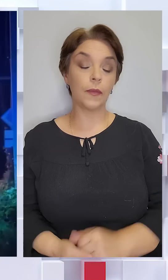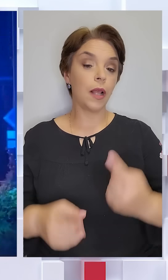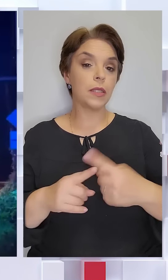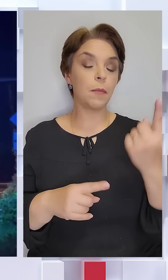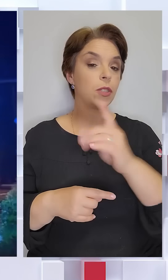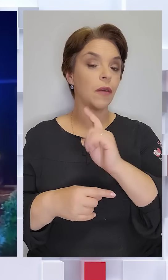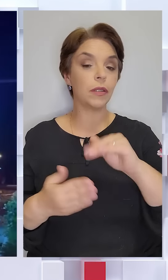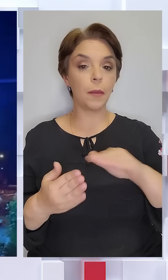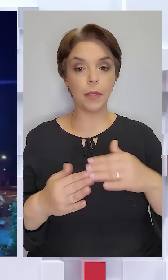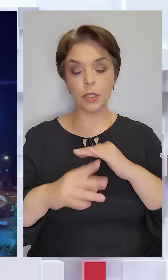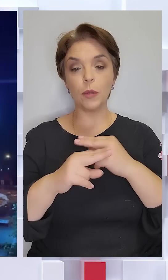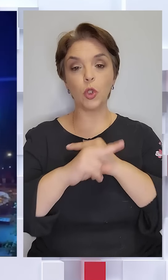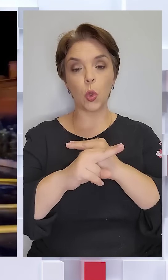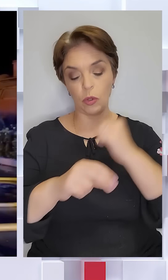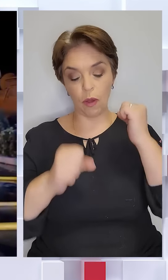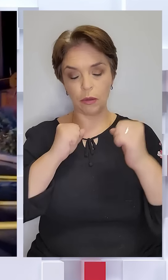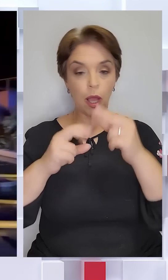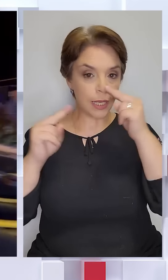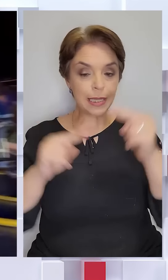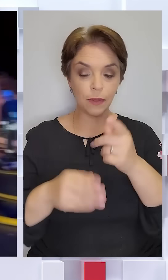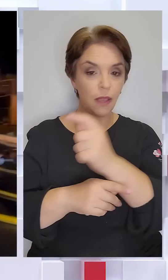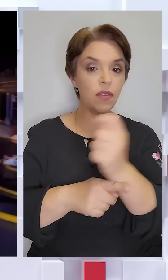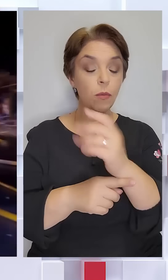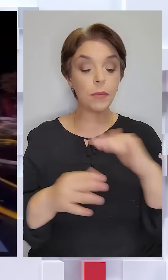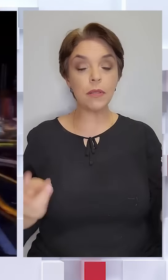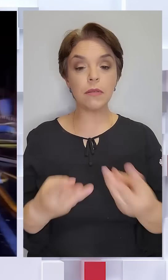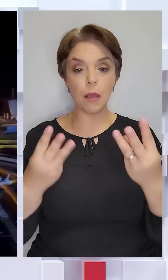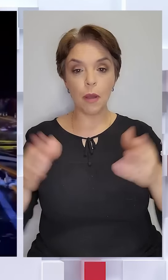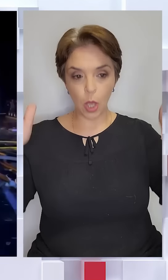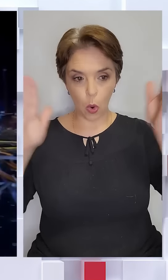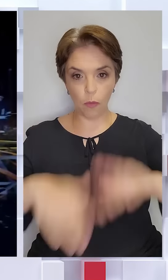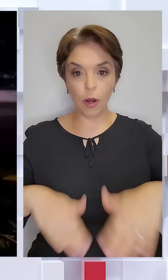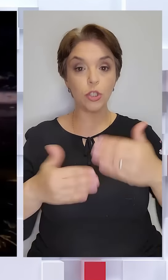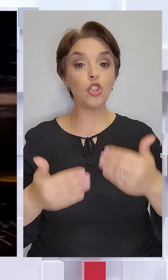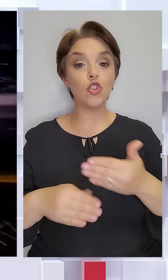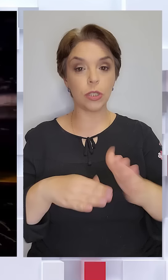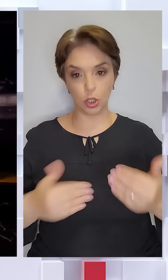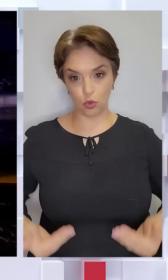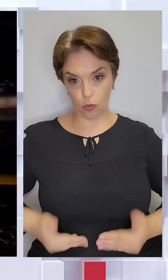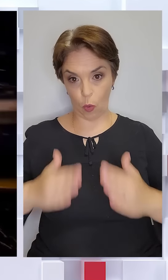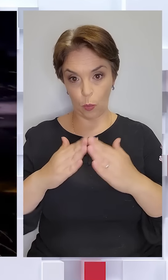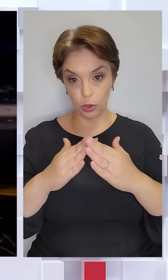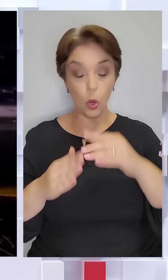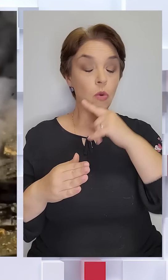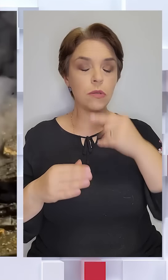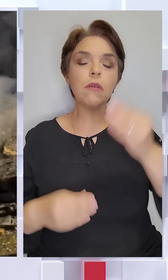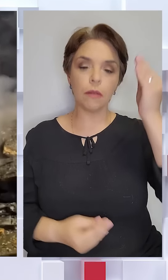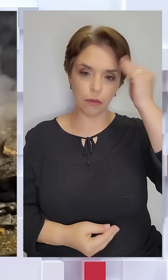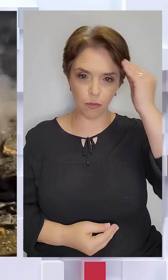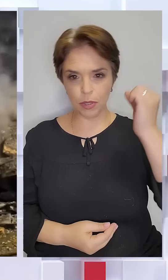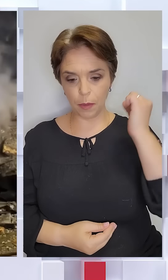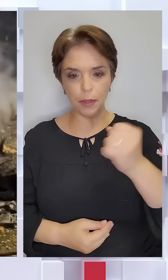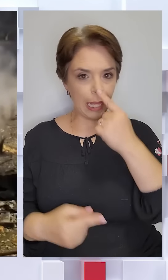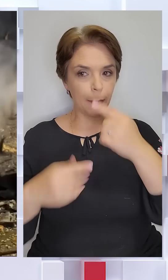Це перші хвилини після дронової атаки. Свідки фільмують, як після займання обвалюється частина житлового будинку. Росіяни навмисно